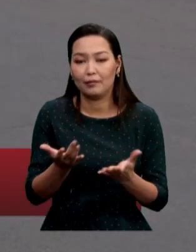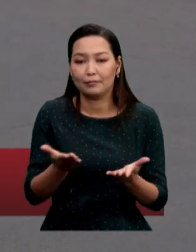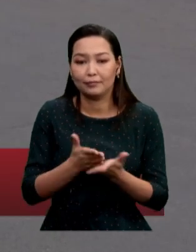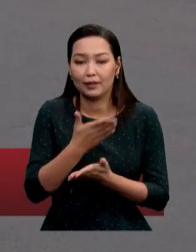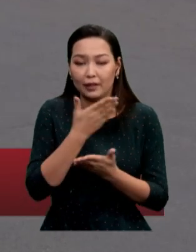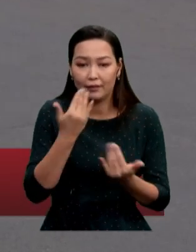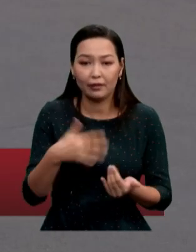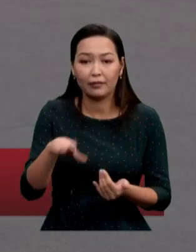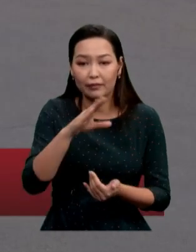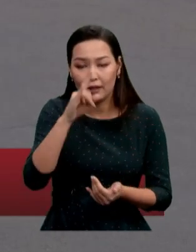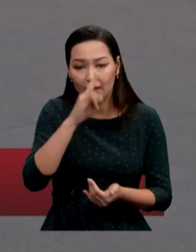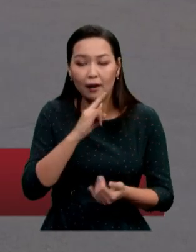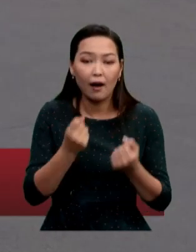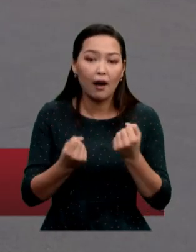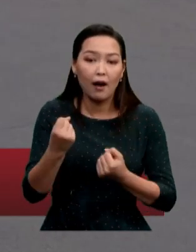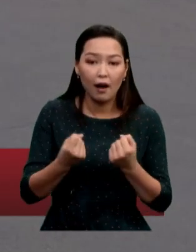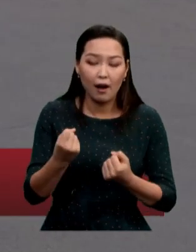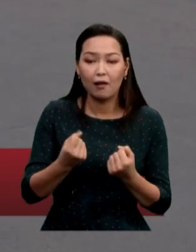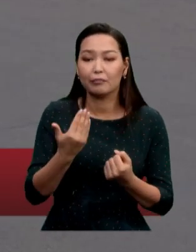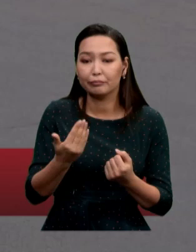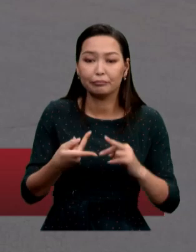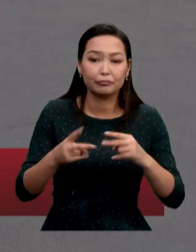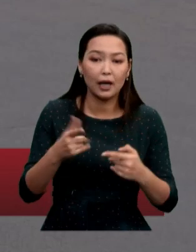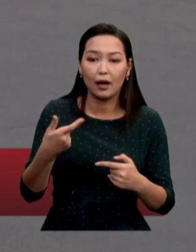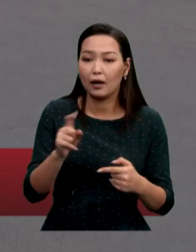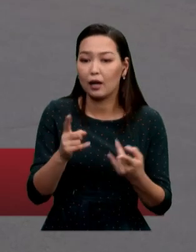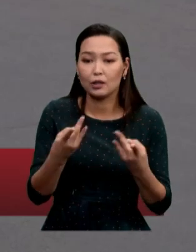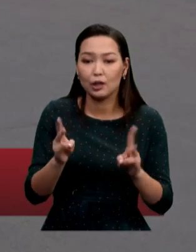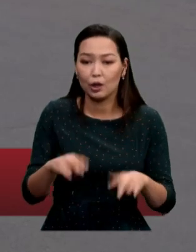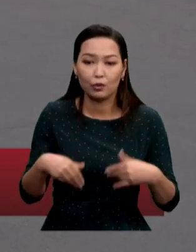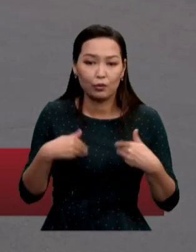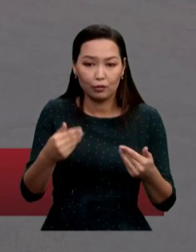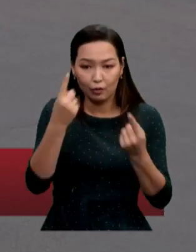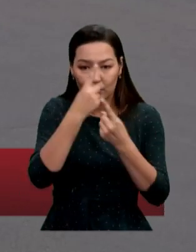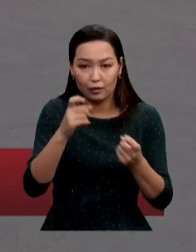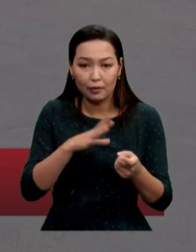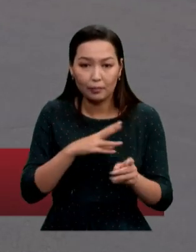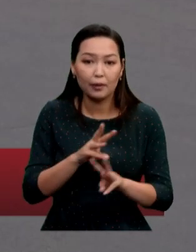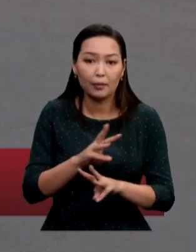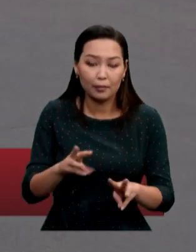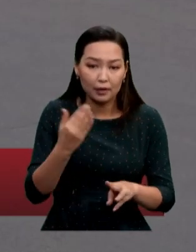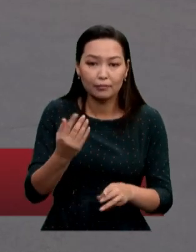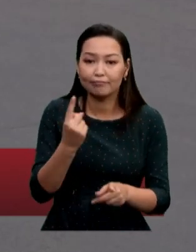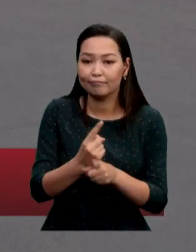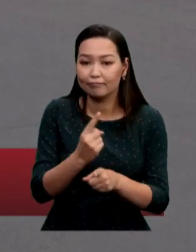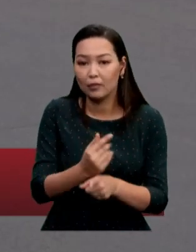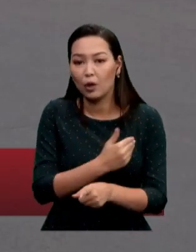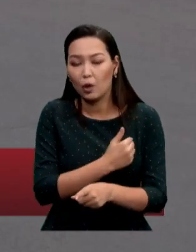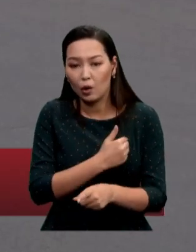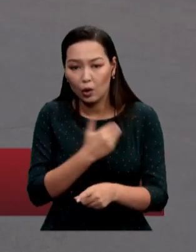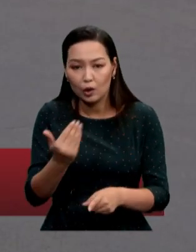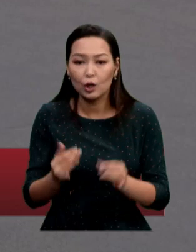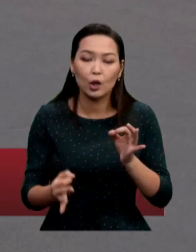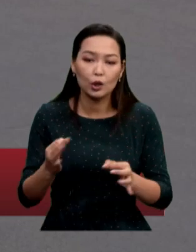рекомендует казахстанским владельцам авто не переходить на газ. И министерство даже хочет инициировать запрет и ужесточить